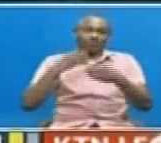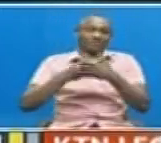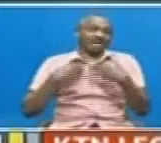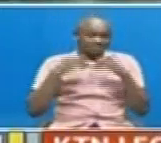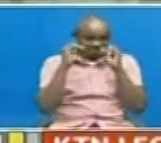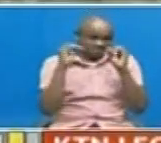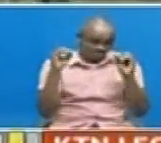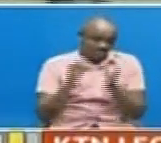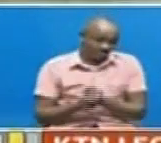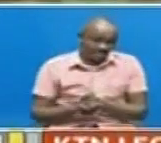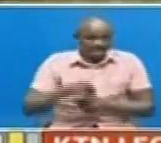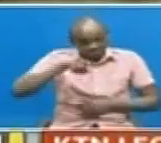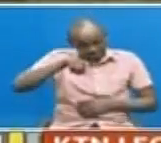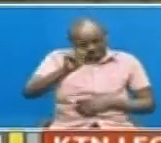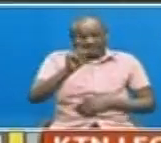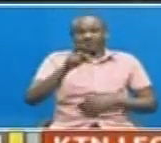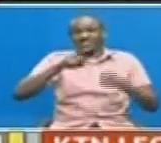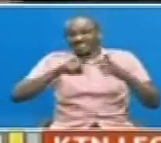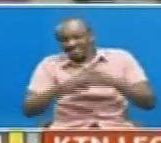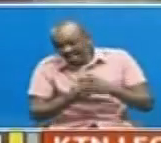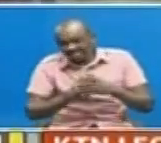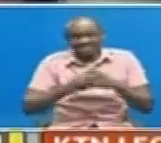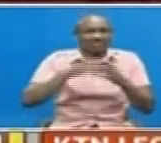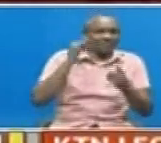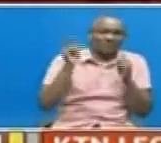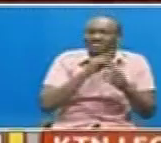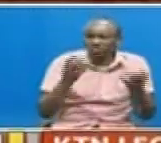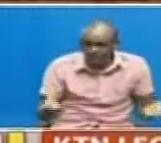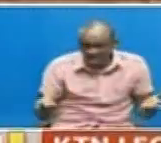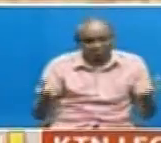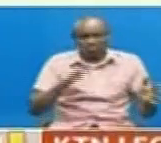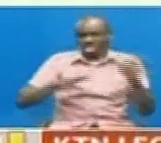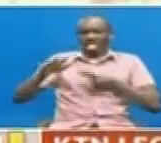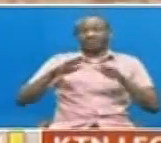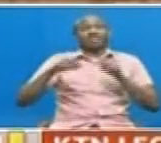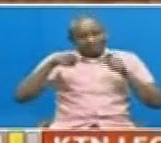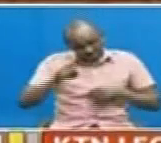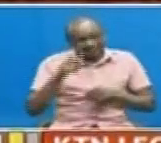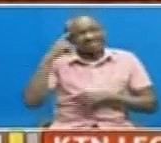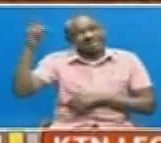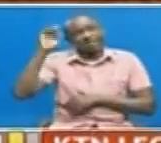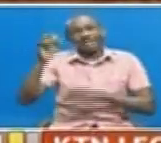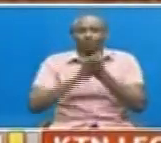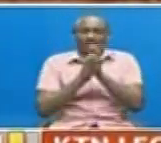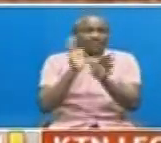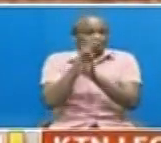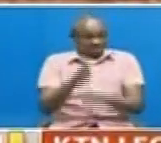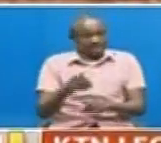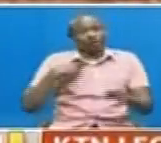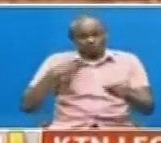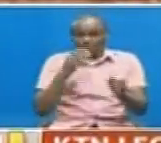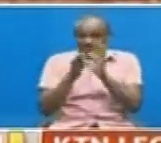karo. Akakosa kwa kuanzia wala kumalizia. Ndoto yake ya kuwa mwanamuziki na pia mtayarishi wa